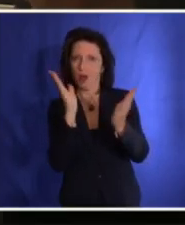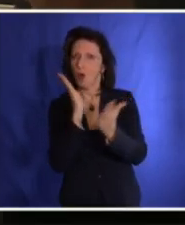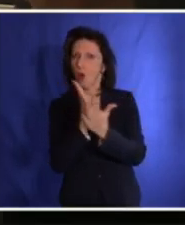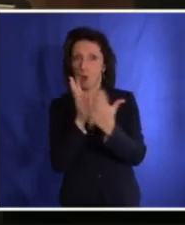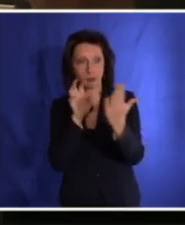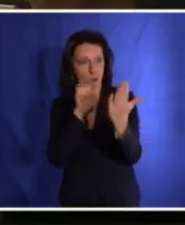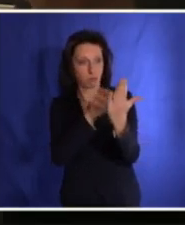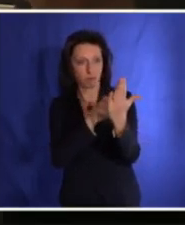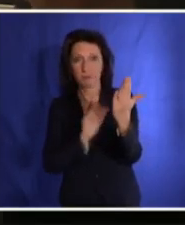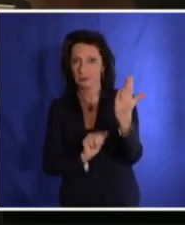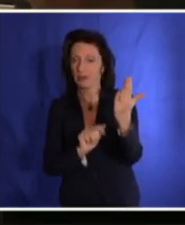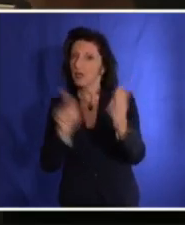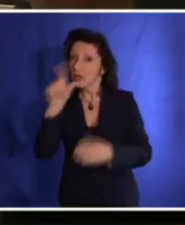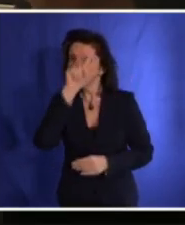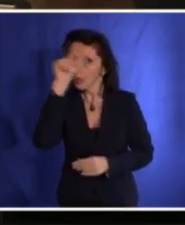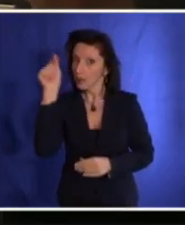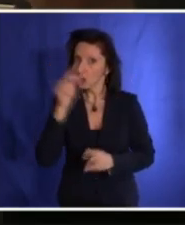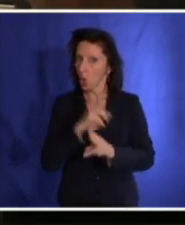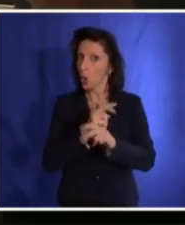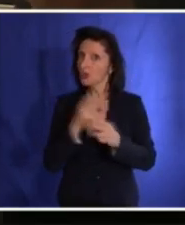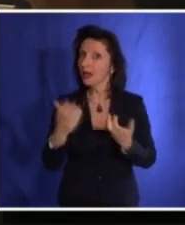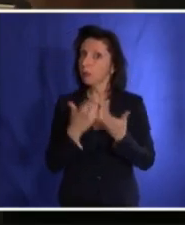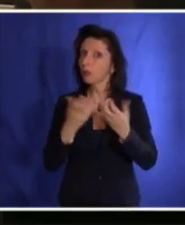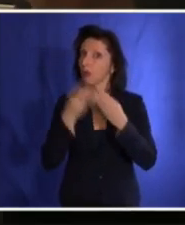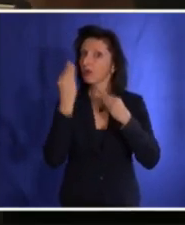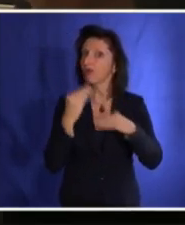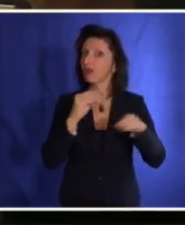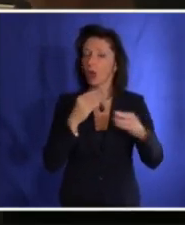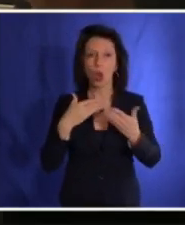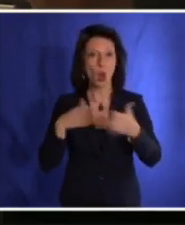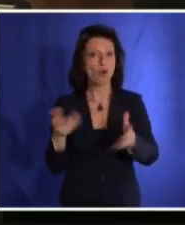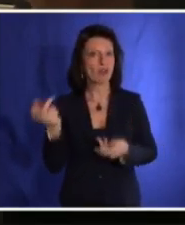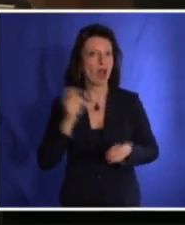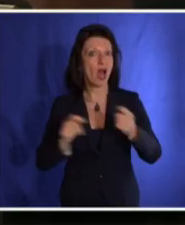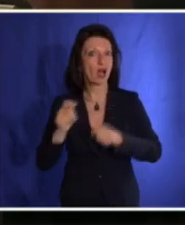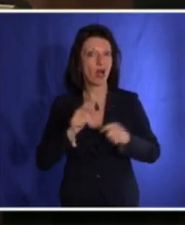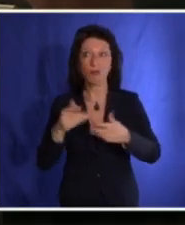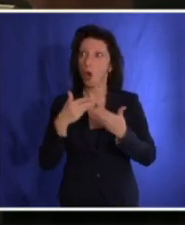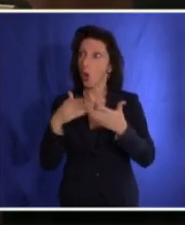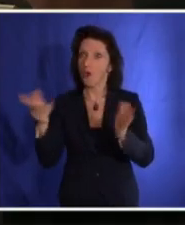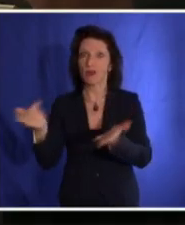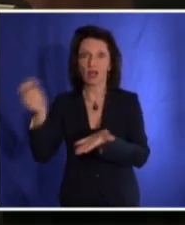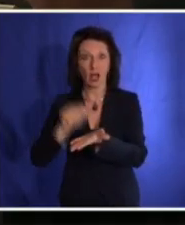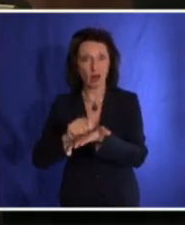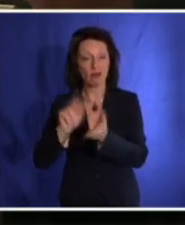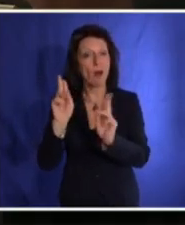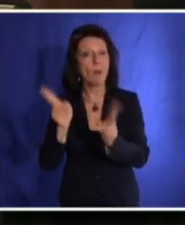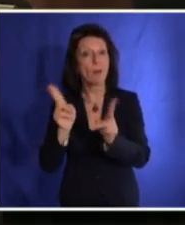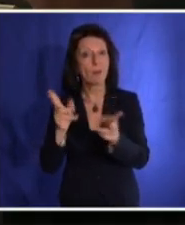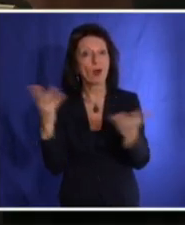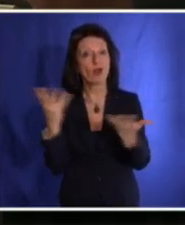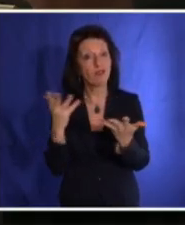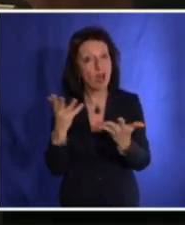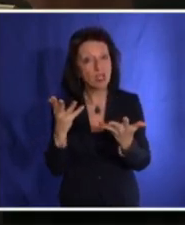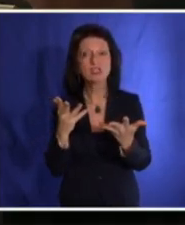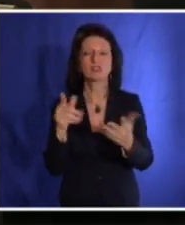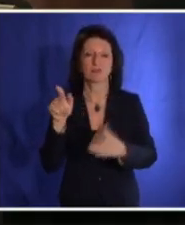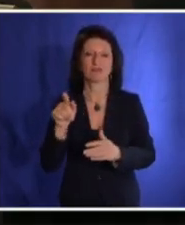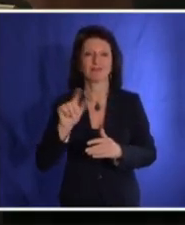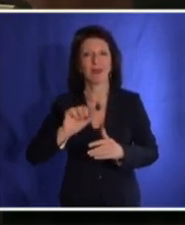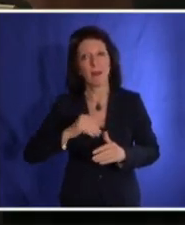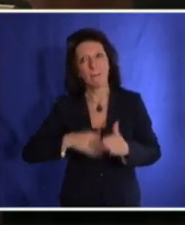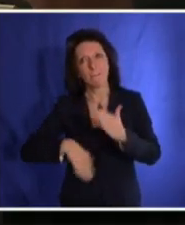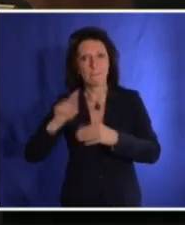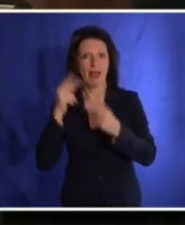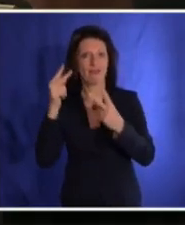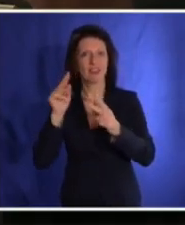unseren Produkten. Im öffentlichen Einkauf gibt es jetzt in der öffentlichen Beschaffung die Möglichkeit der Bevorzugung von Qualität und ich